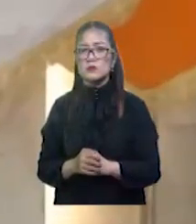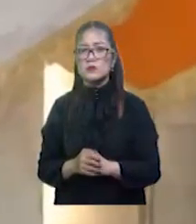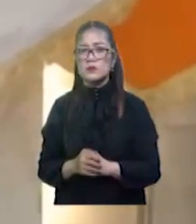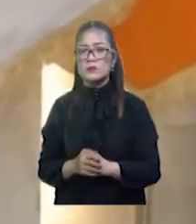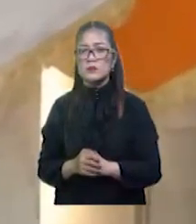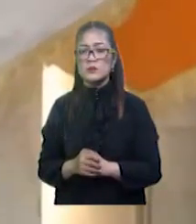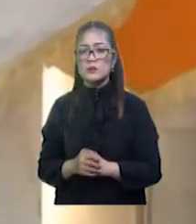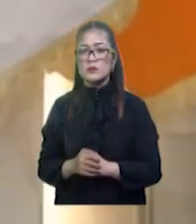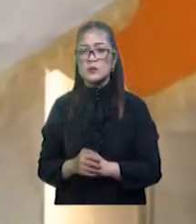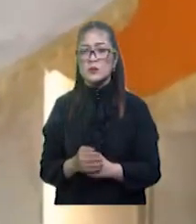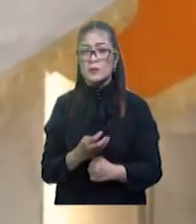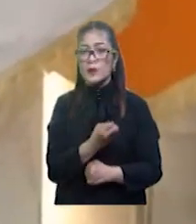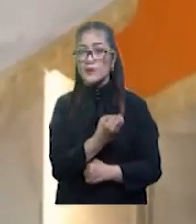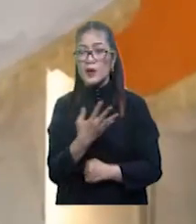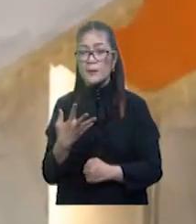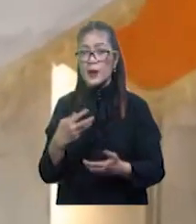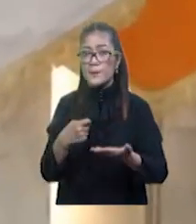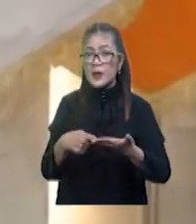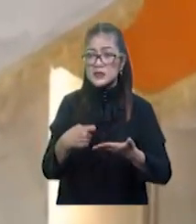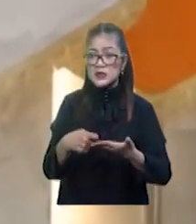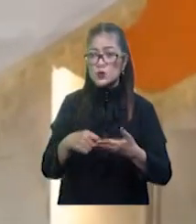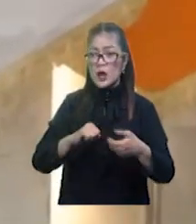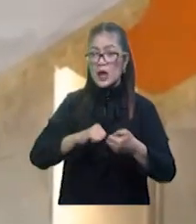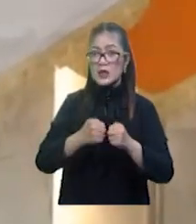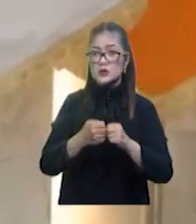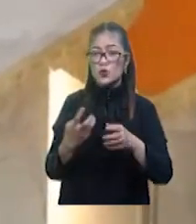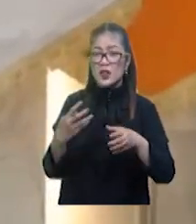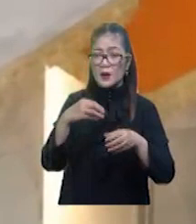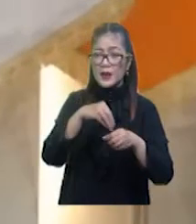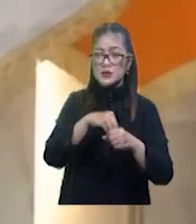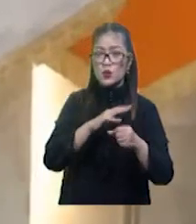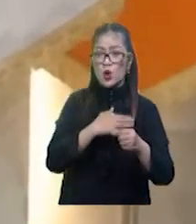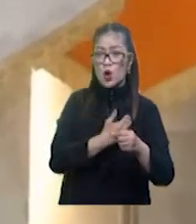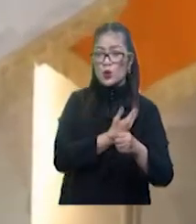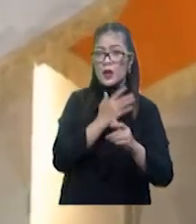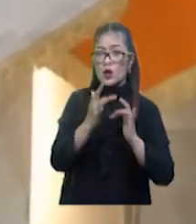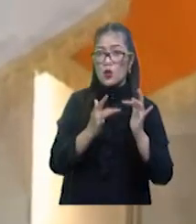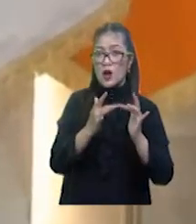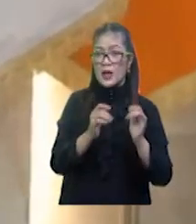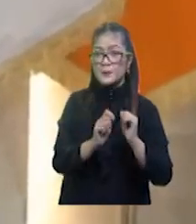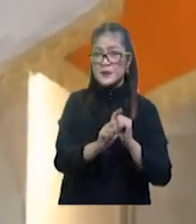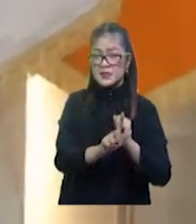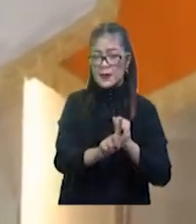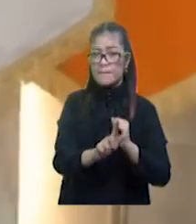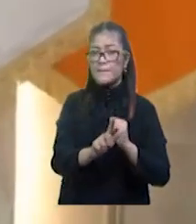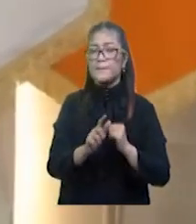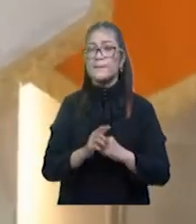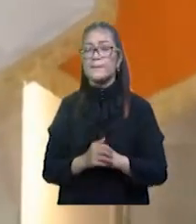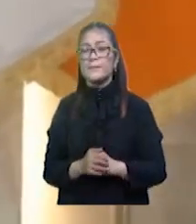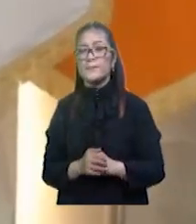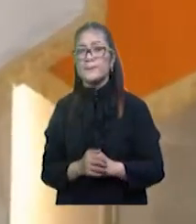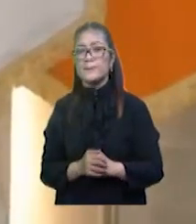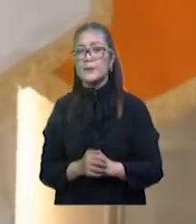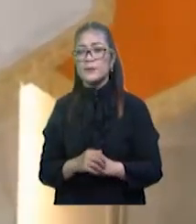Sejumlah mahasiswa kami, 100 lebih ya, terlibat menjadi korban dari pinjaman online ini. Dan tentu saja IPB